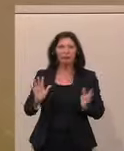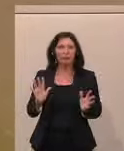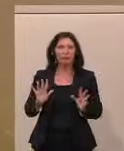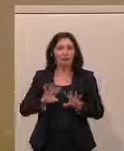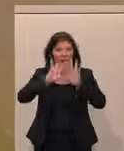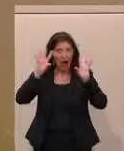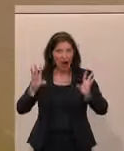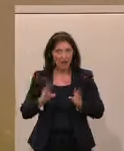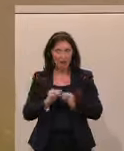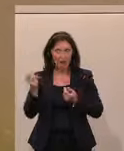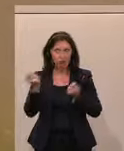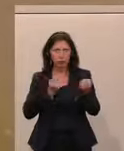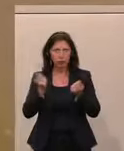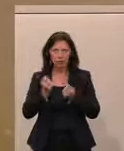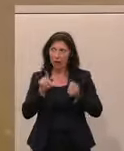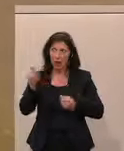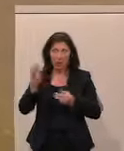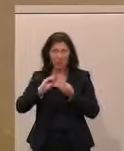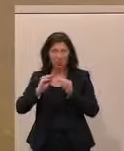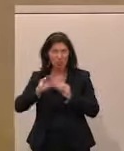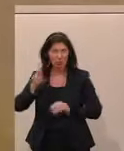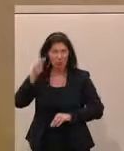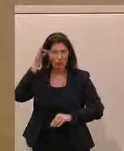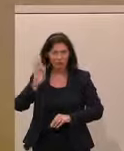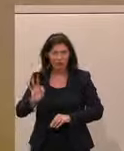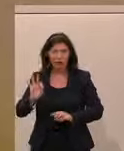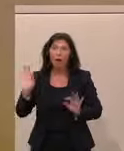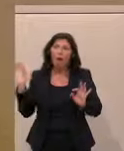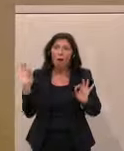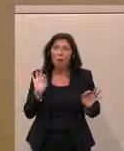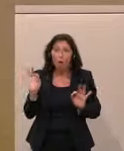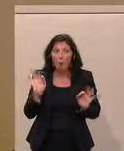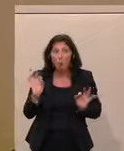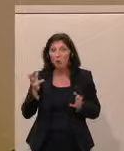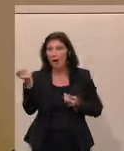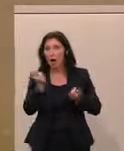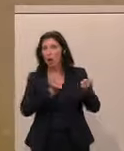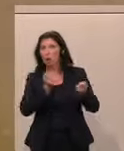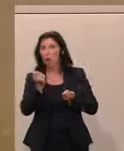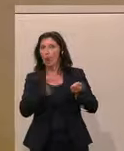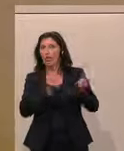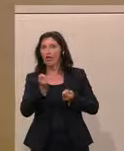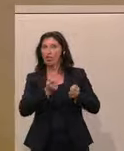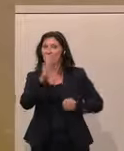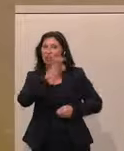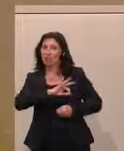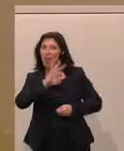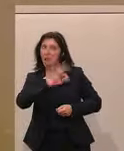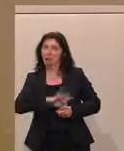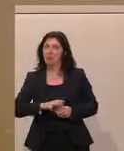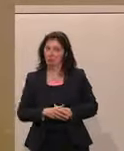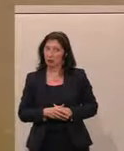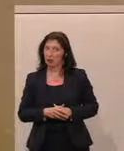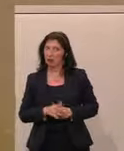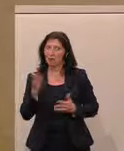politisch geschäftsunfähig zu sein, oder es im Bereich politischer Gewerbsmäßigkeit darauf abzusehen,